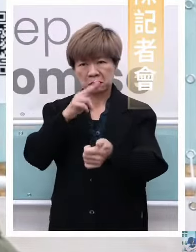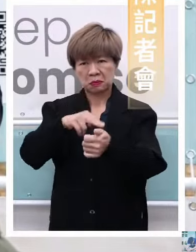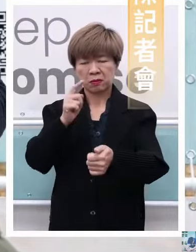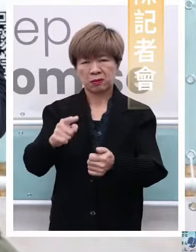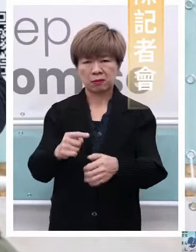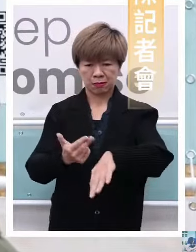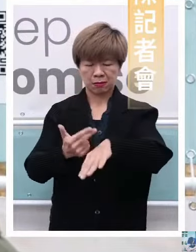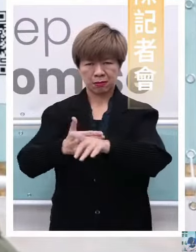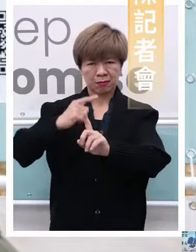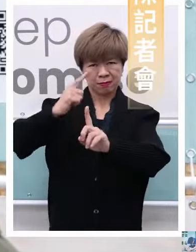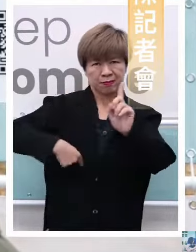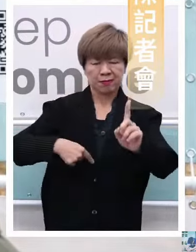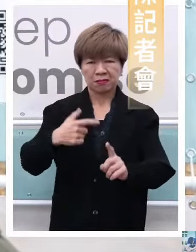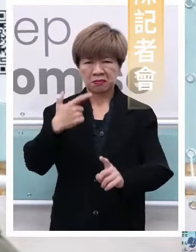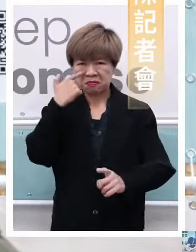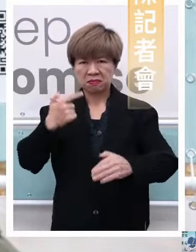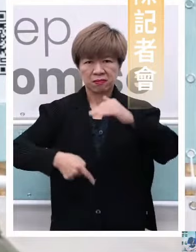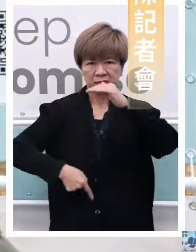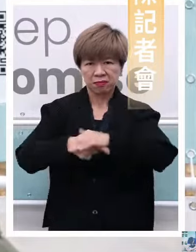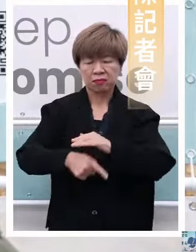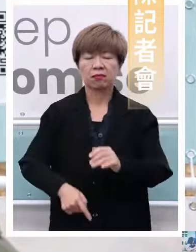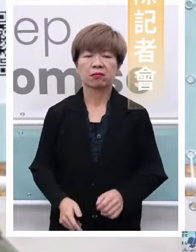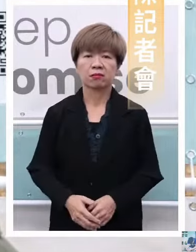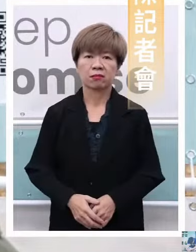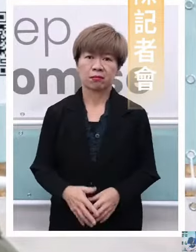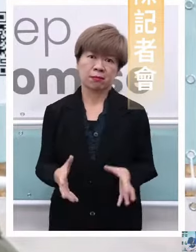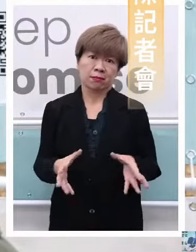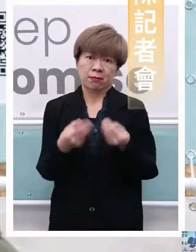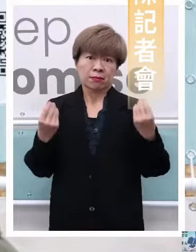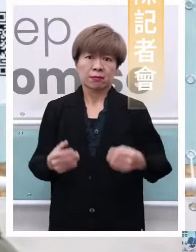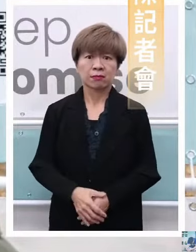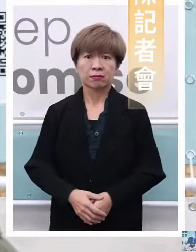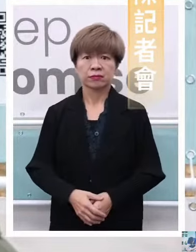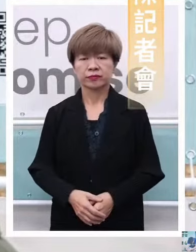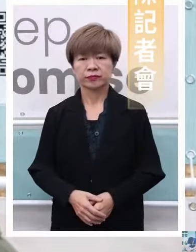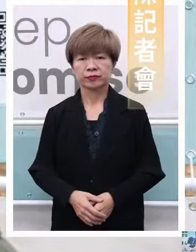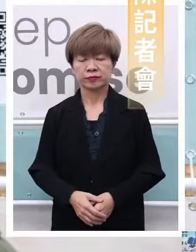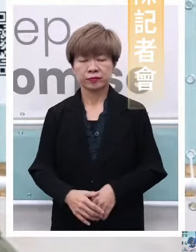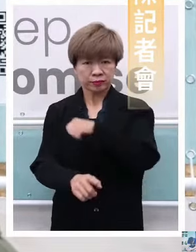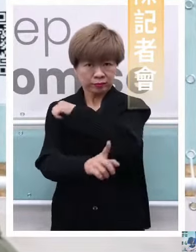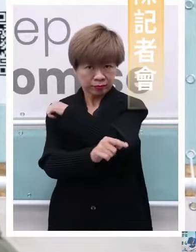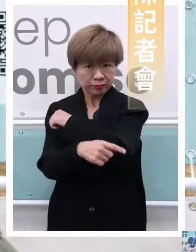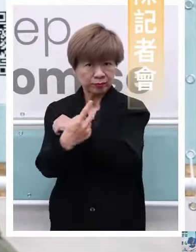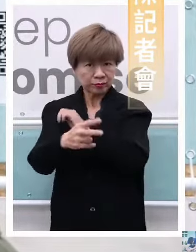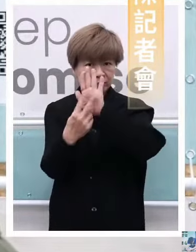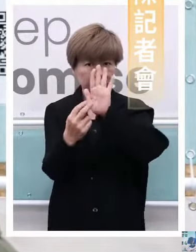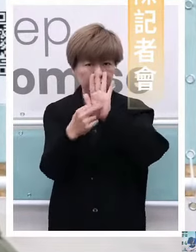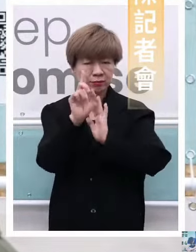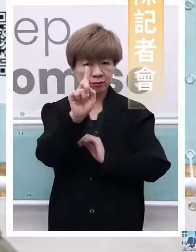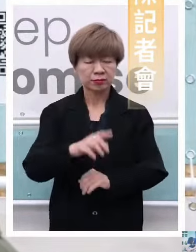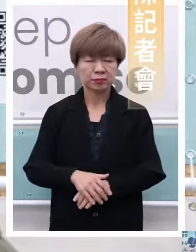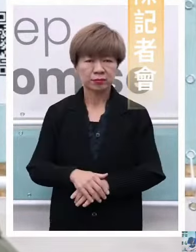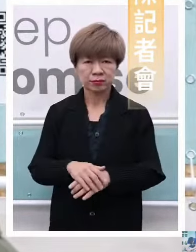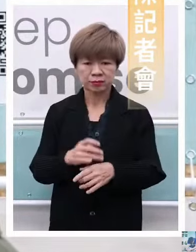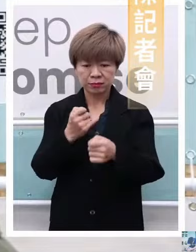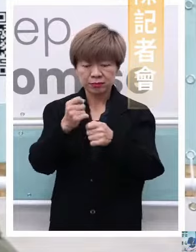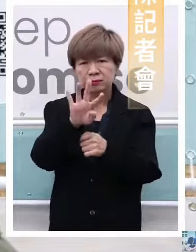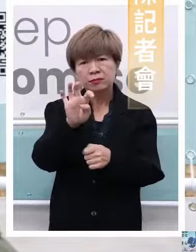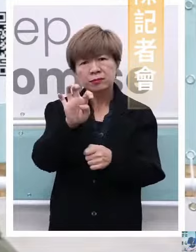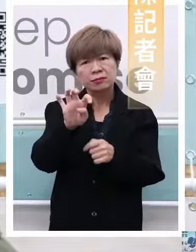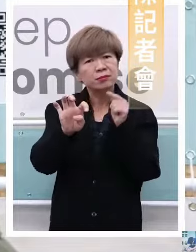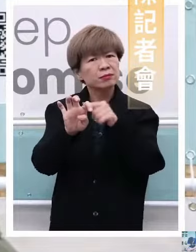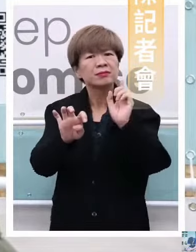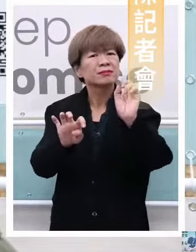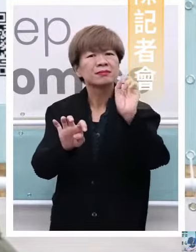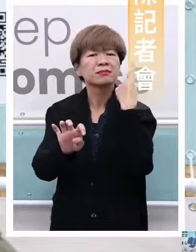劣、明显违法。好，那至于我这最后再说明一下，那个四十四秒是怎么产生的？